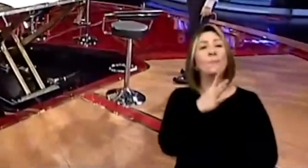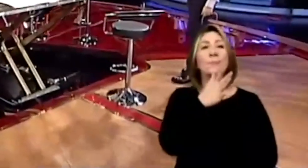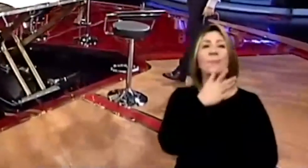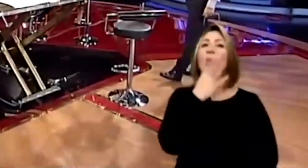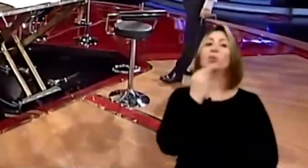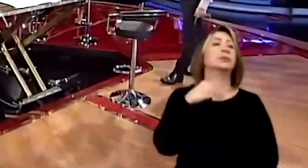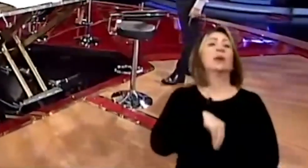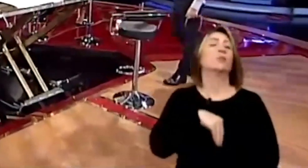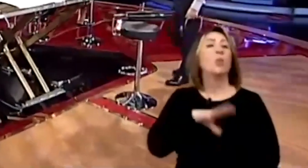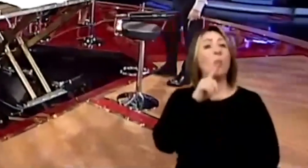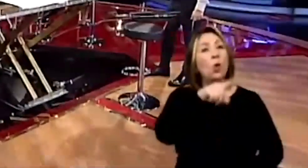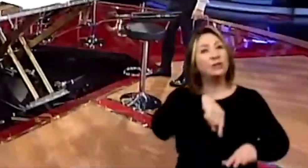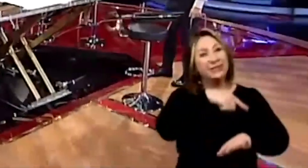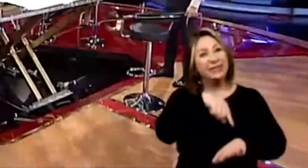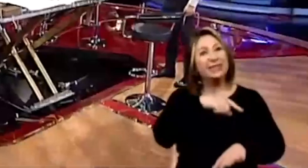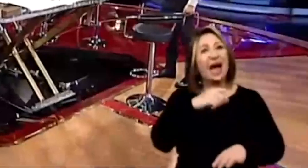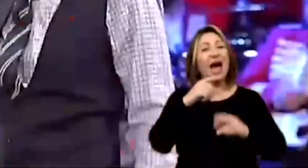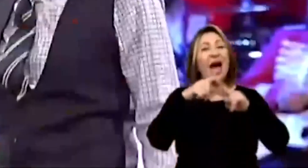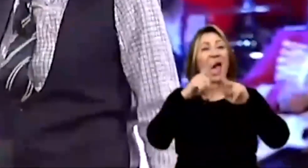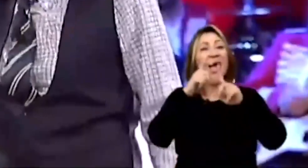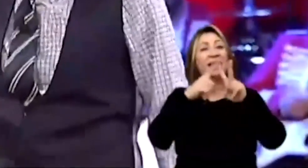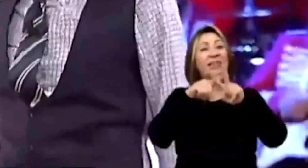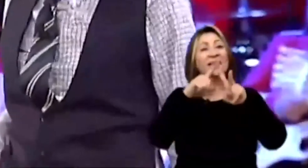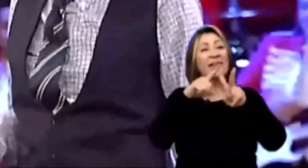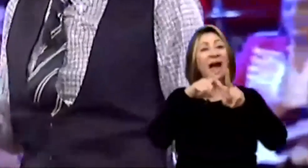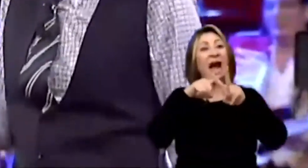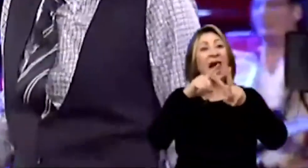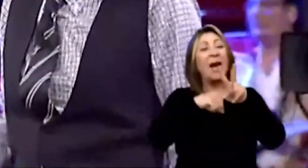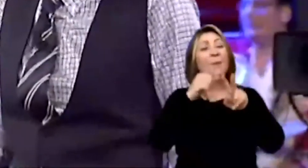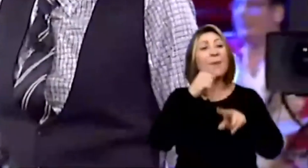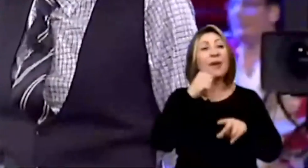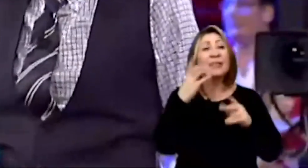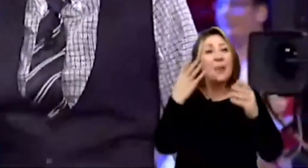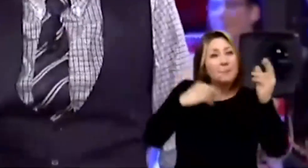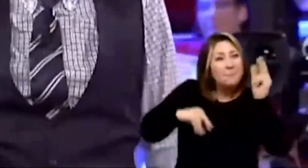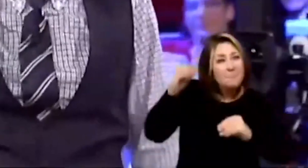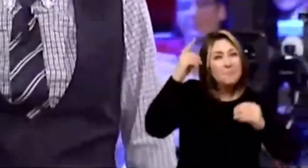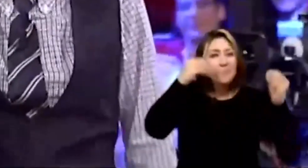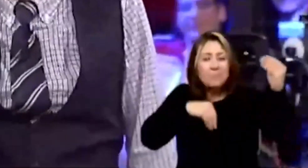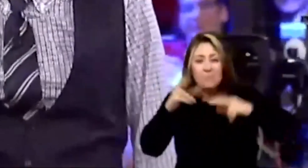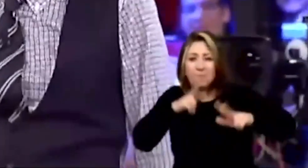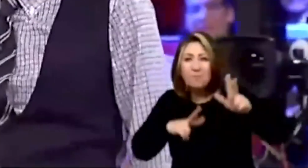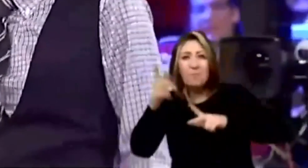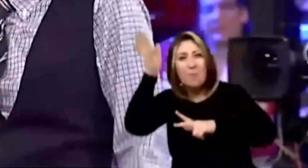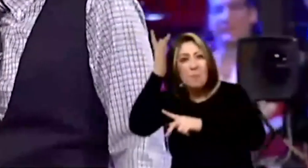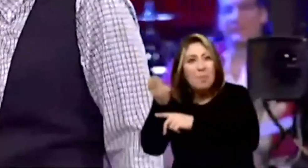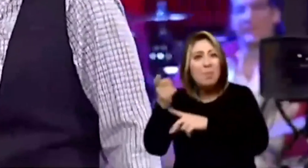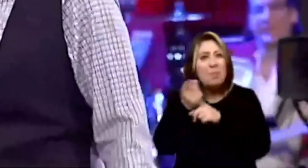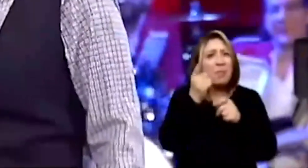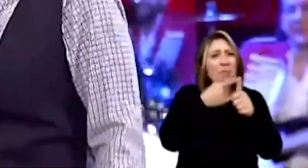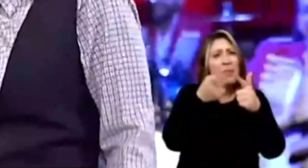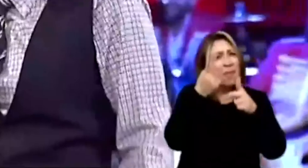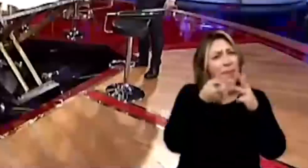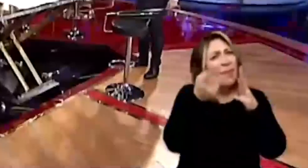olduğunu sanmıyorum ama o sırada da Adnanay Baba da ulan ne kılığına girelim, ne kılığına girelim. O kılığa girdik, itfaiyeci kılığına girdik, işte